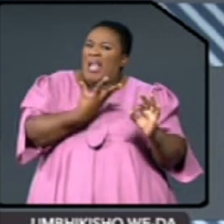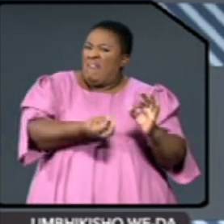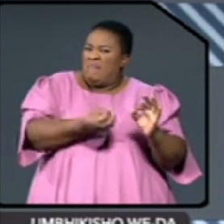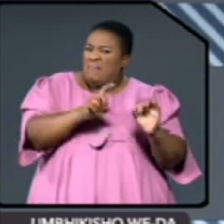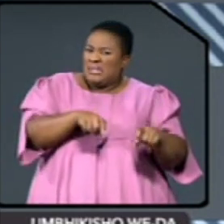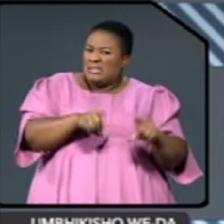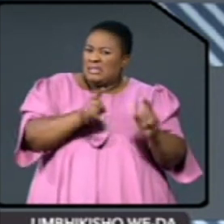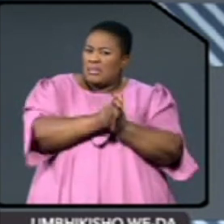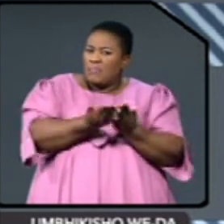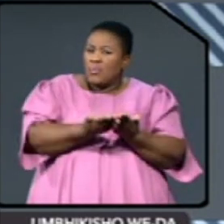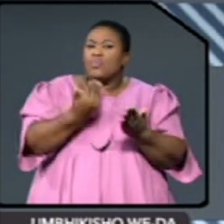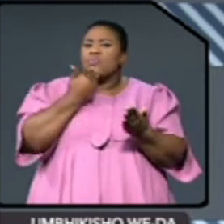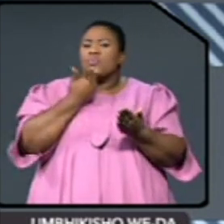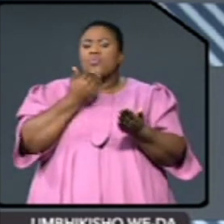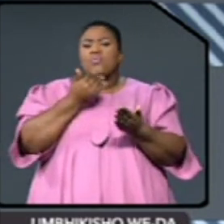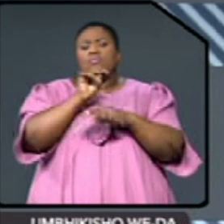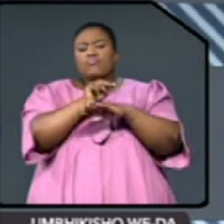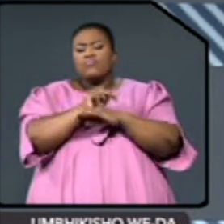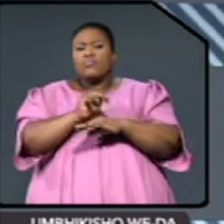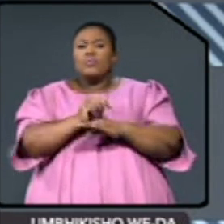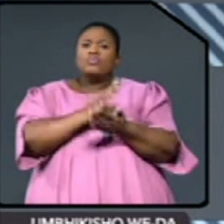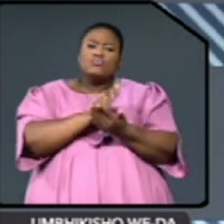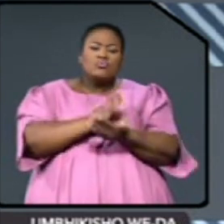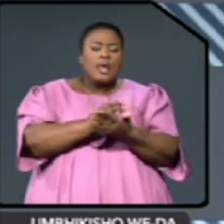ubani oyinakekelayo ukucheck ukuthi iphawza khona